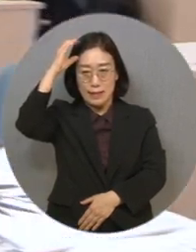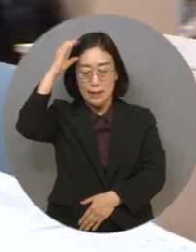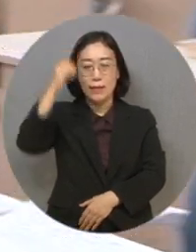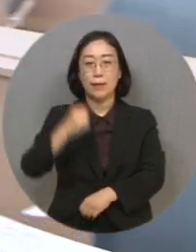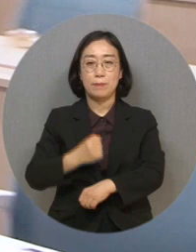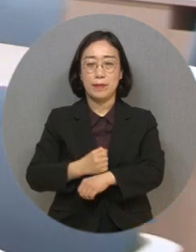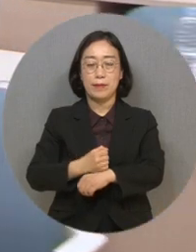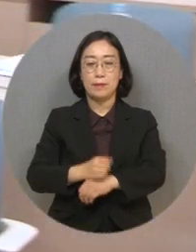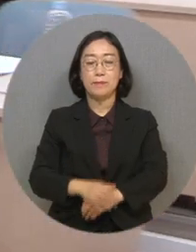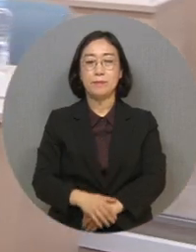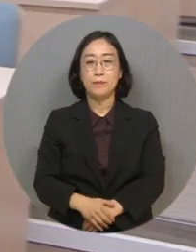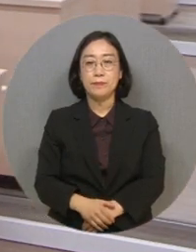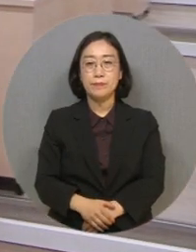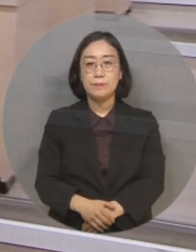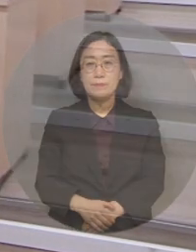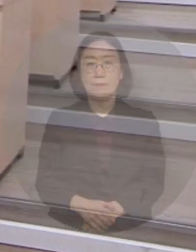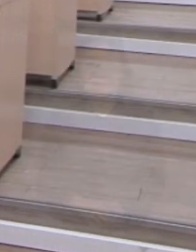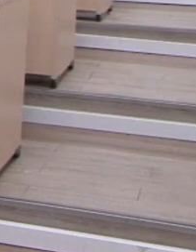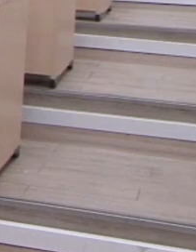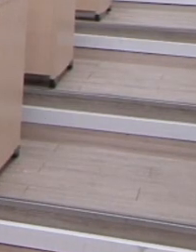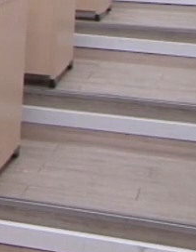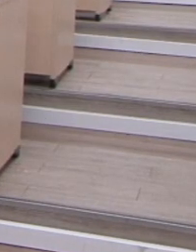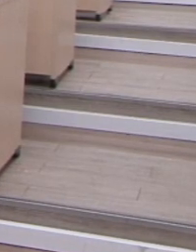뉴스 황경영입니다.